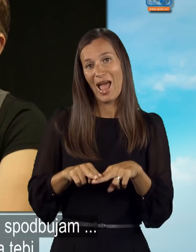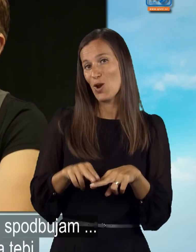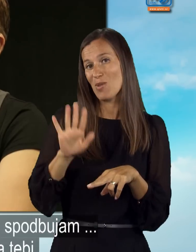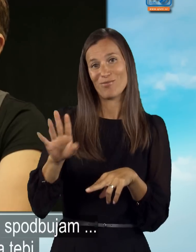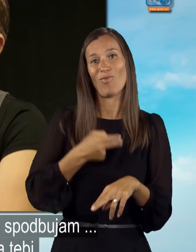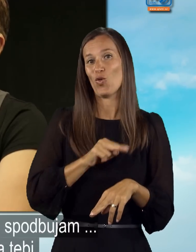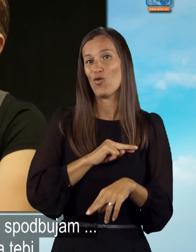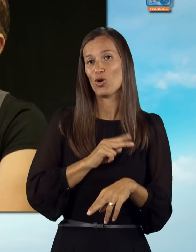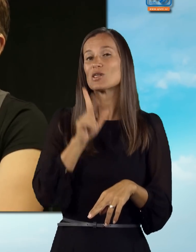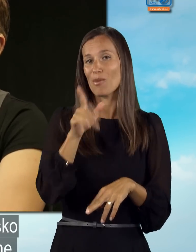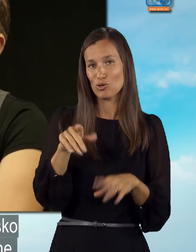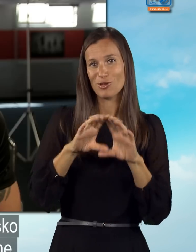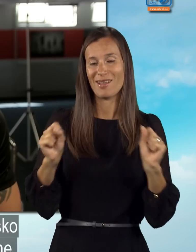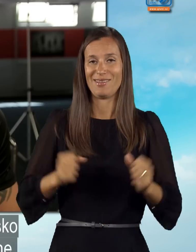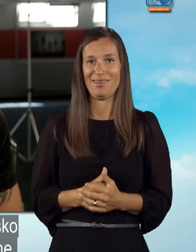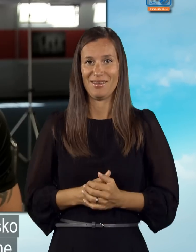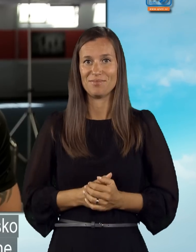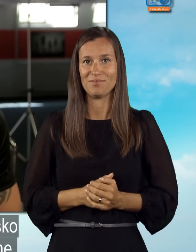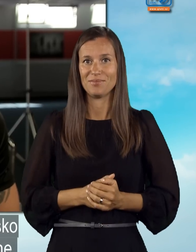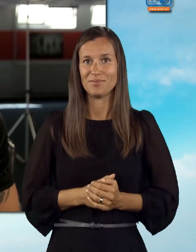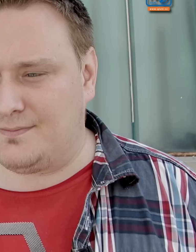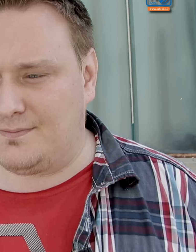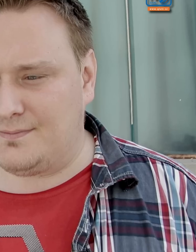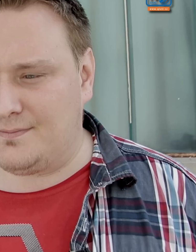vse skupaj bo pa na tebi, da boš to dejansko tudi naredila.